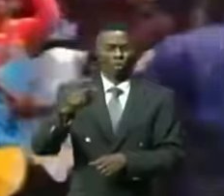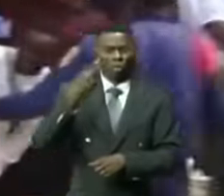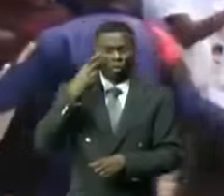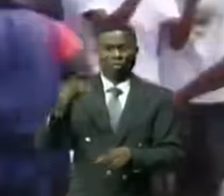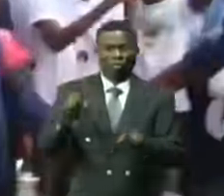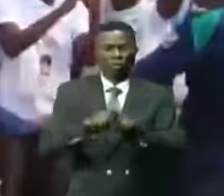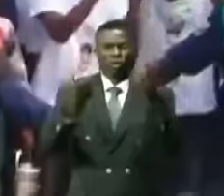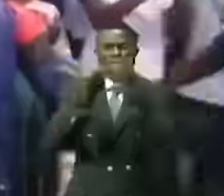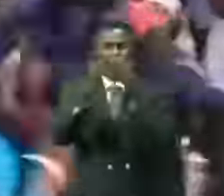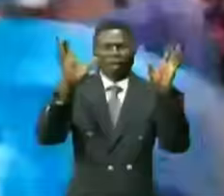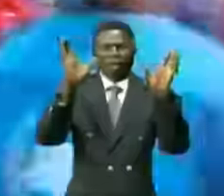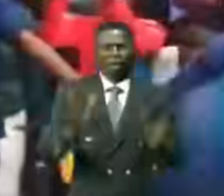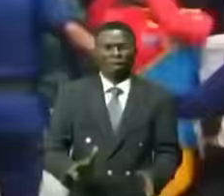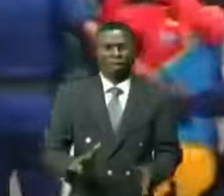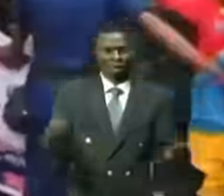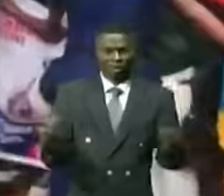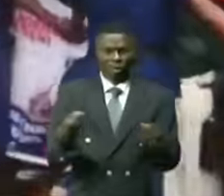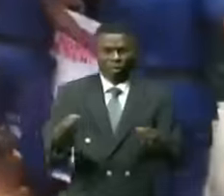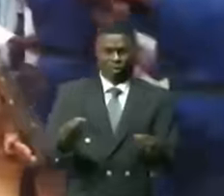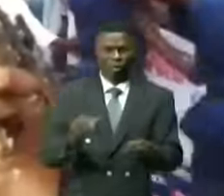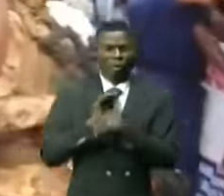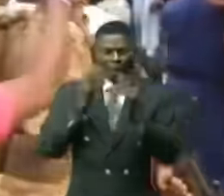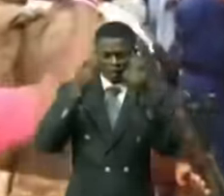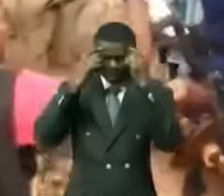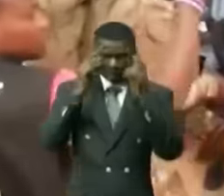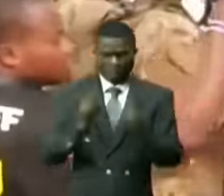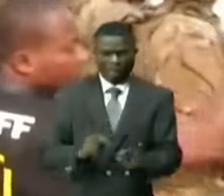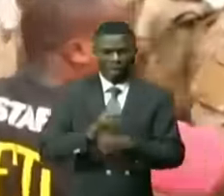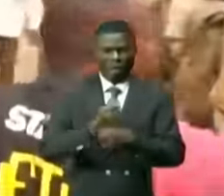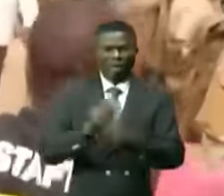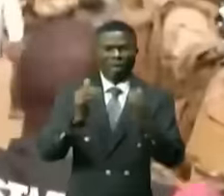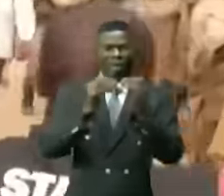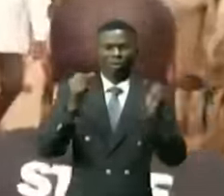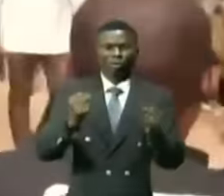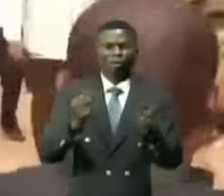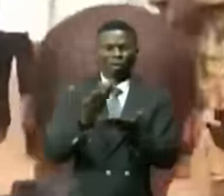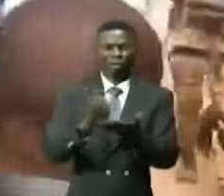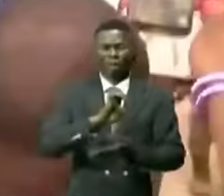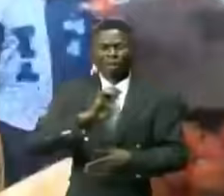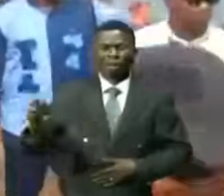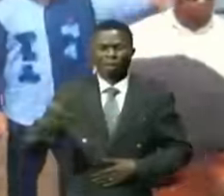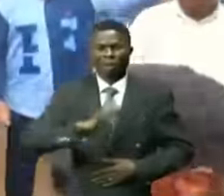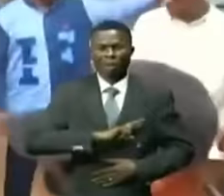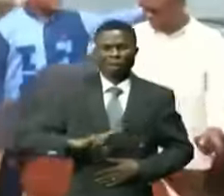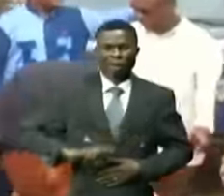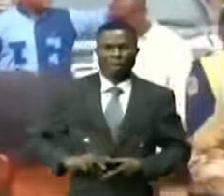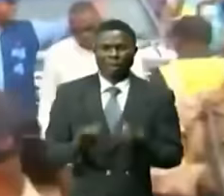les libérateurs au vu de son engagement à restaurer la paix durable dans l'est de la RDC.